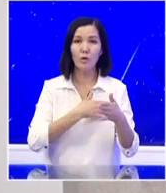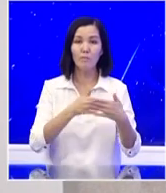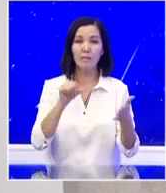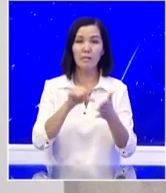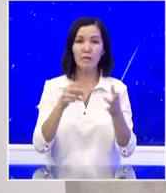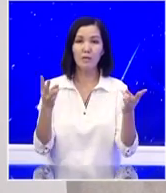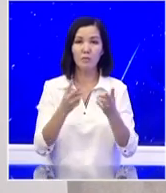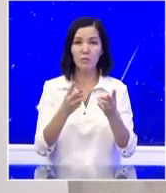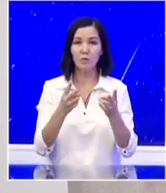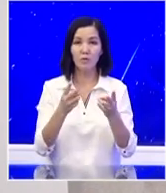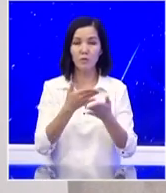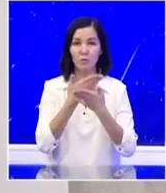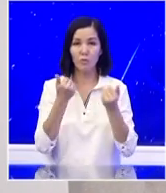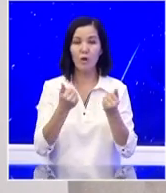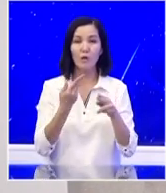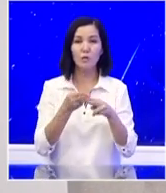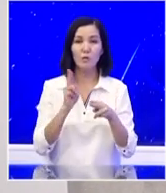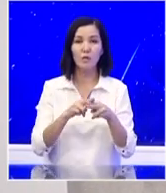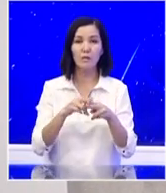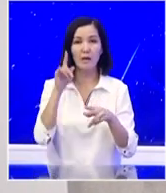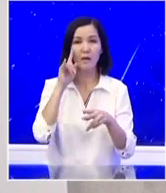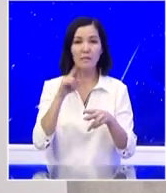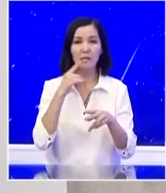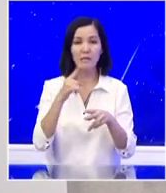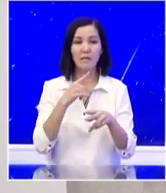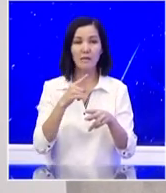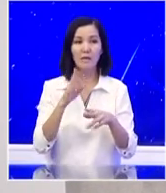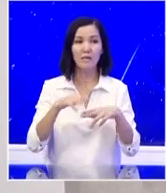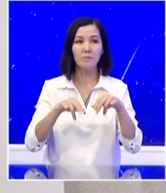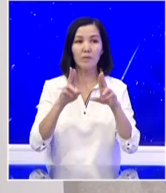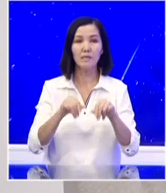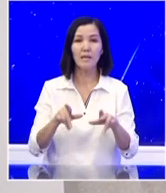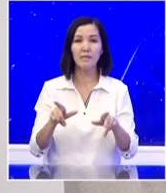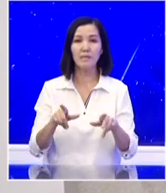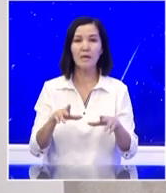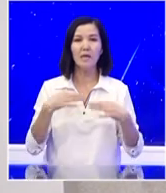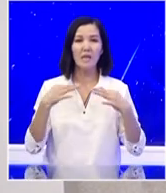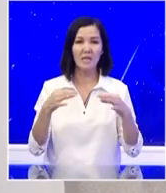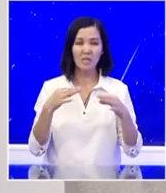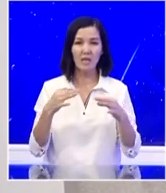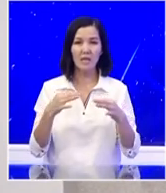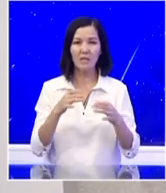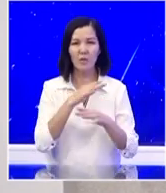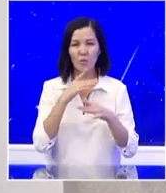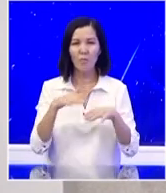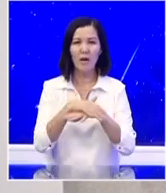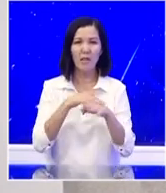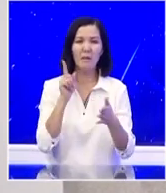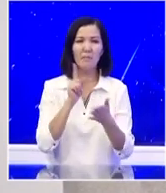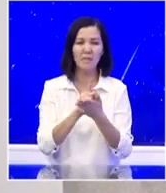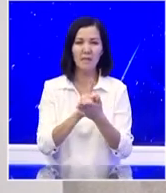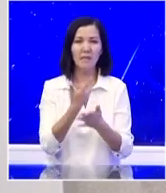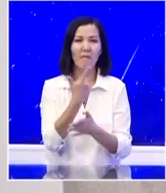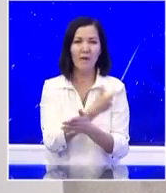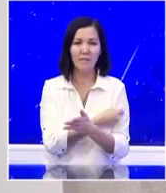араласып отырған жоқ деп ойлаймын. Әсіресе қазақ тілді мамандар. Осы енжарлықтың салдарынан көпшілік міндетті